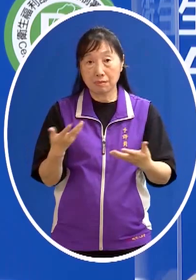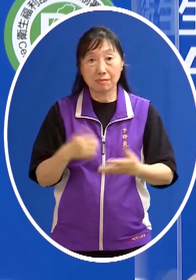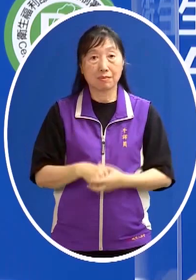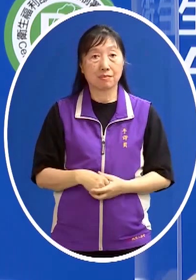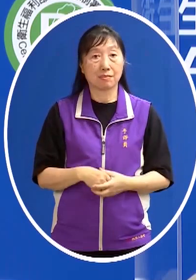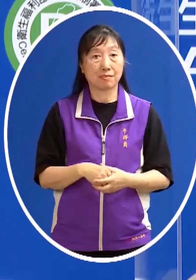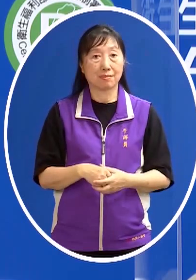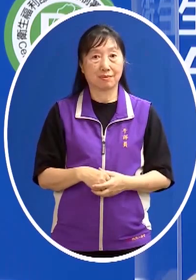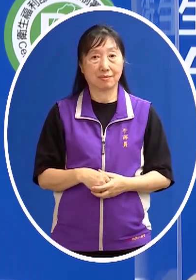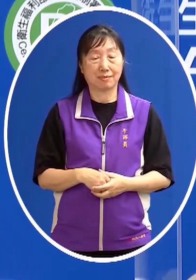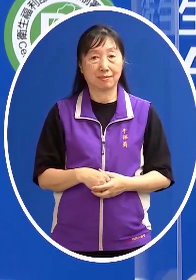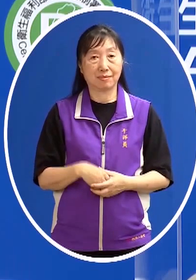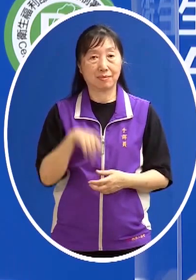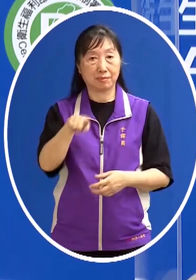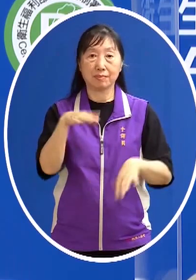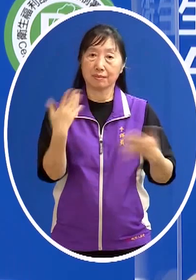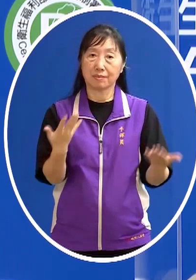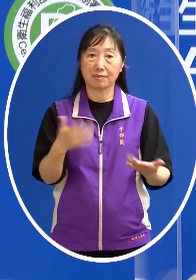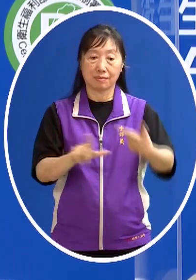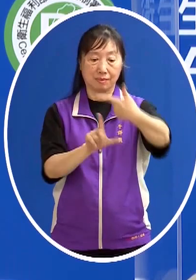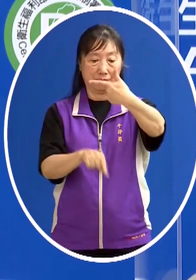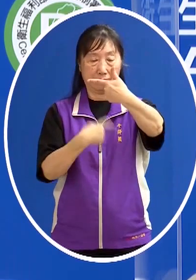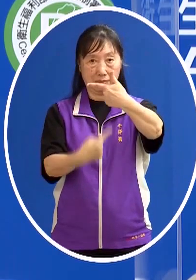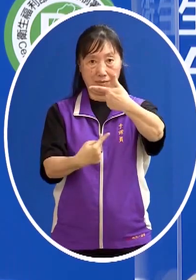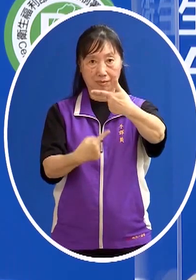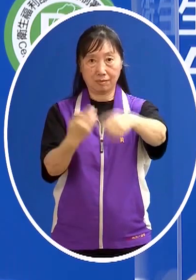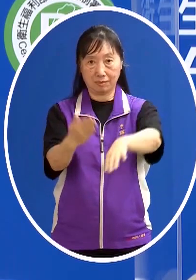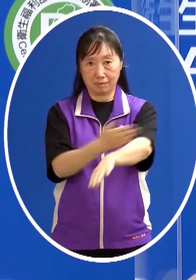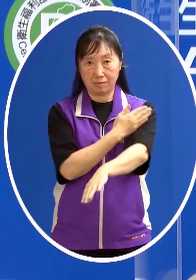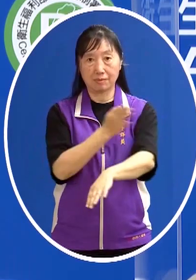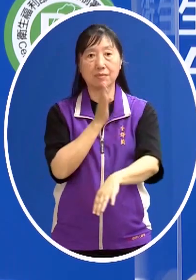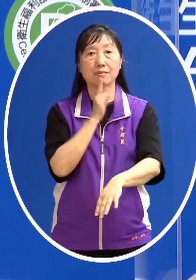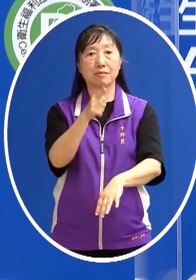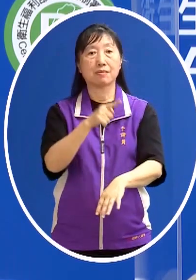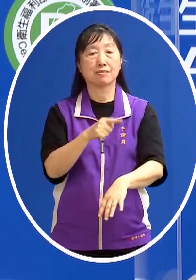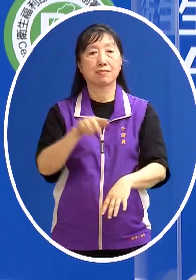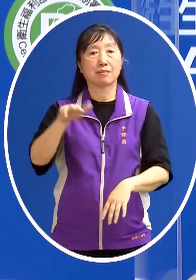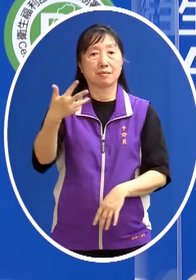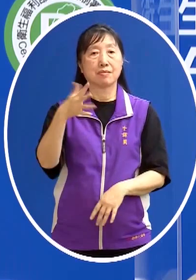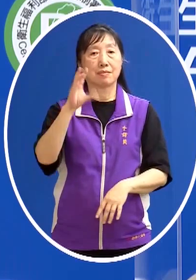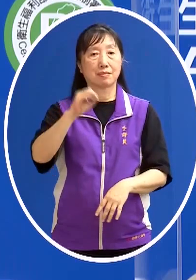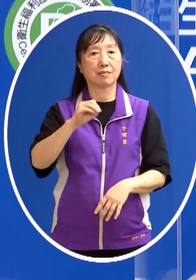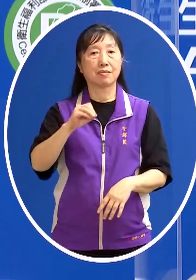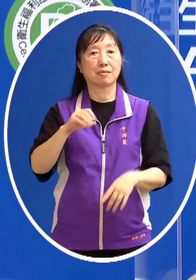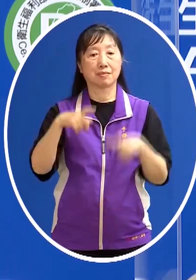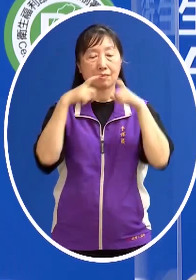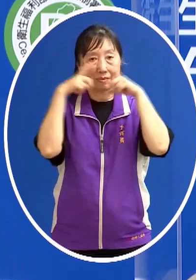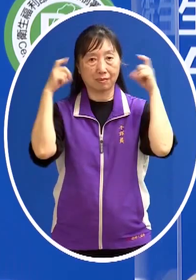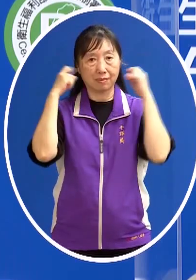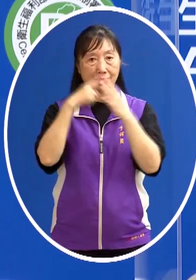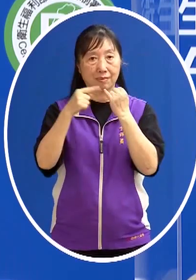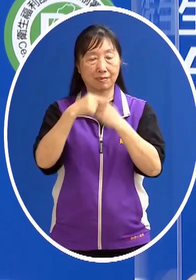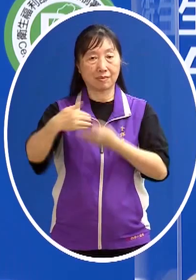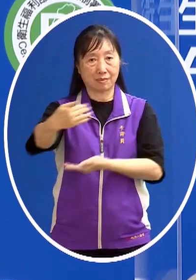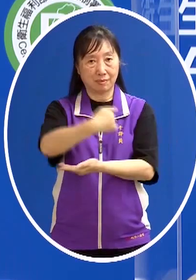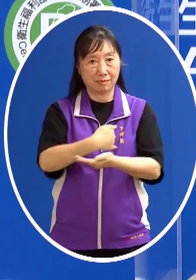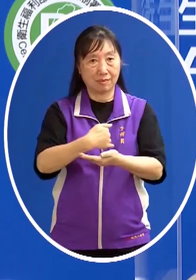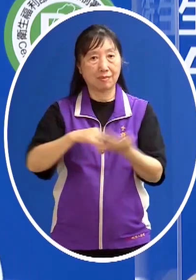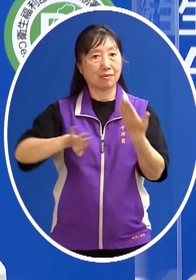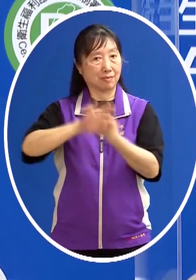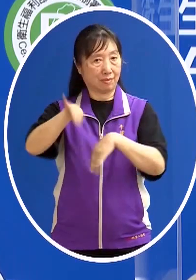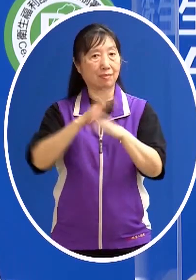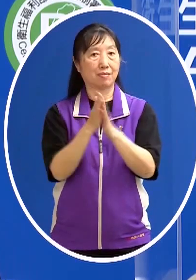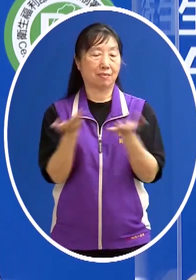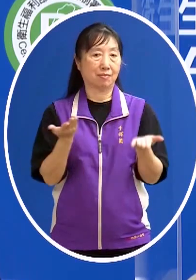们大概就好，大概6月1号起我们就固定征用800万片，那其他的就要开